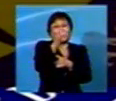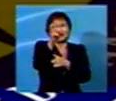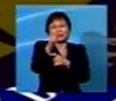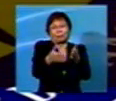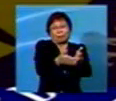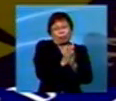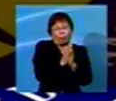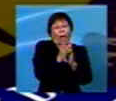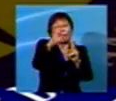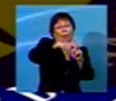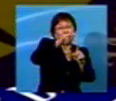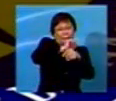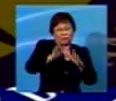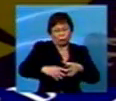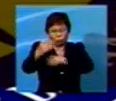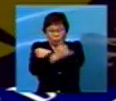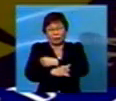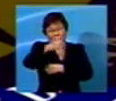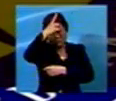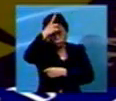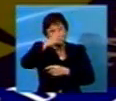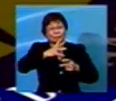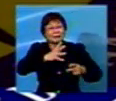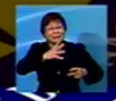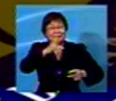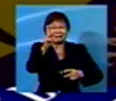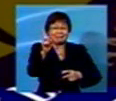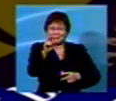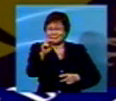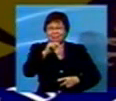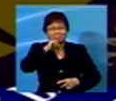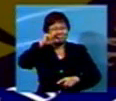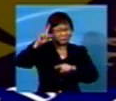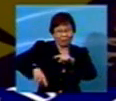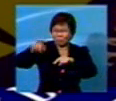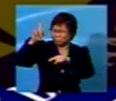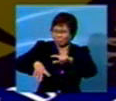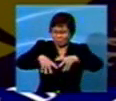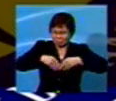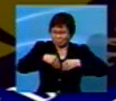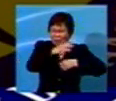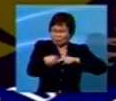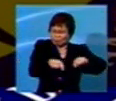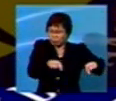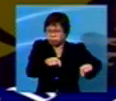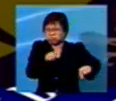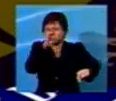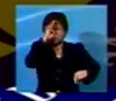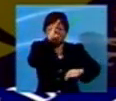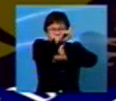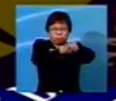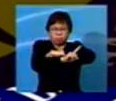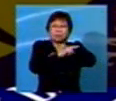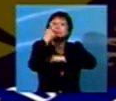permohonan pekerja asing Datuk Seri Mohamad Khalid juga berkata kdn tidak akan berkompromi dan akan mengambil tindakan terhadap mana-mana